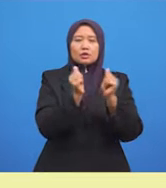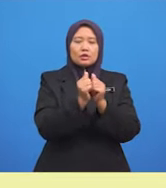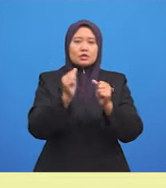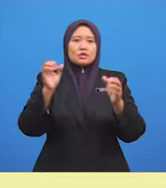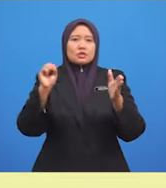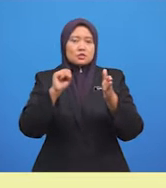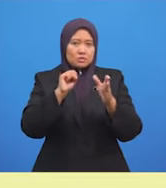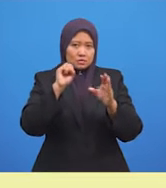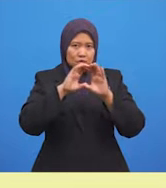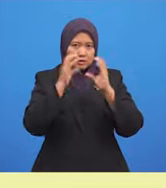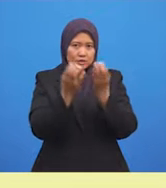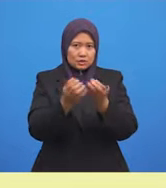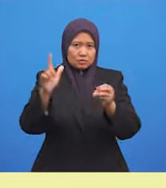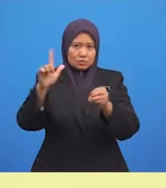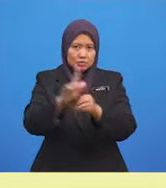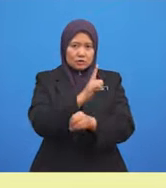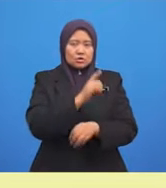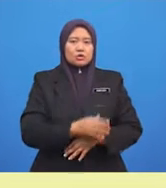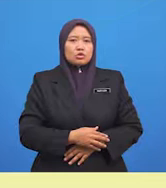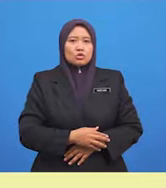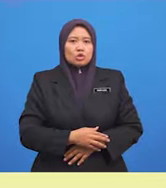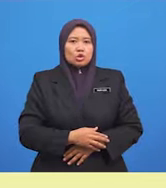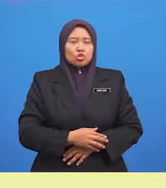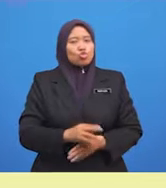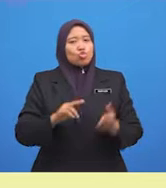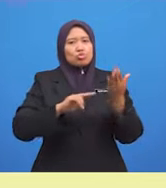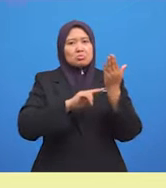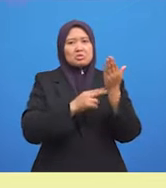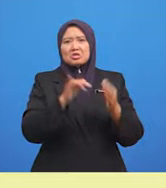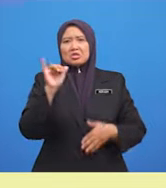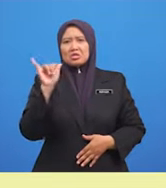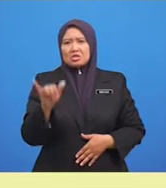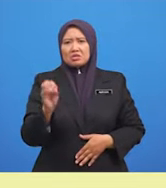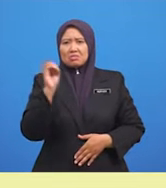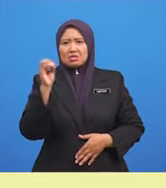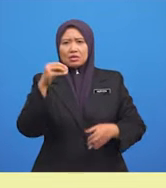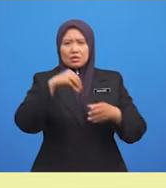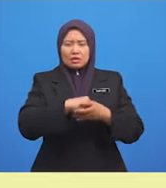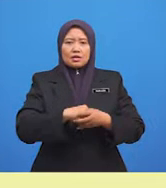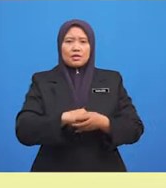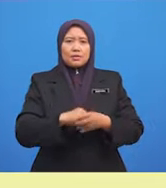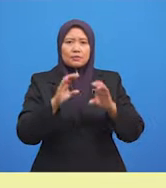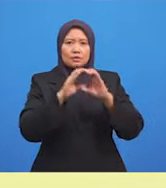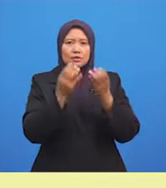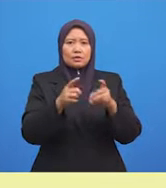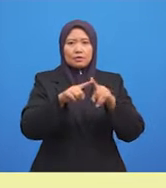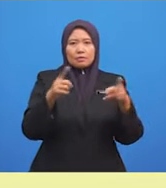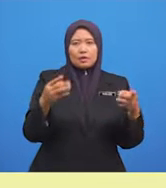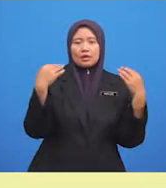Apakah pula dimaksudkan dengan set pelengkap? Unsur yang tiada di dalam suatu